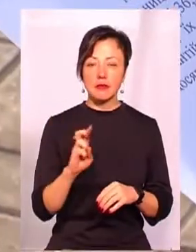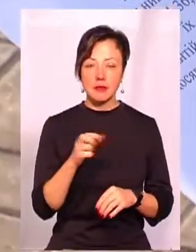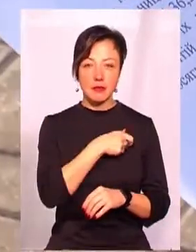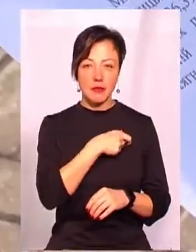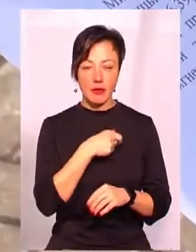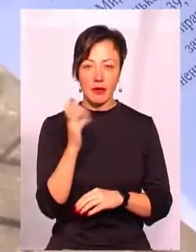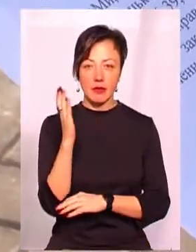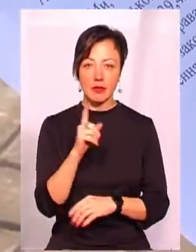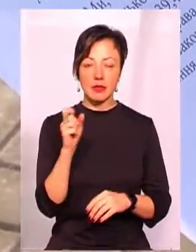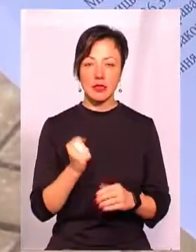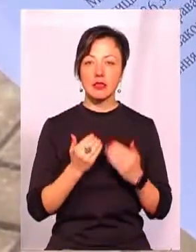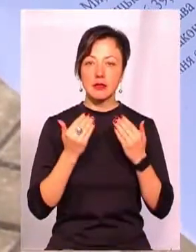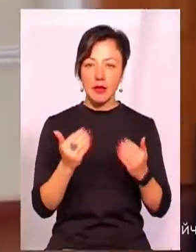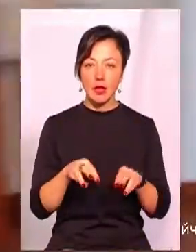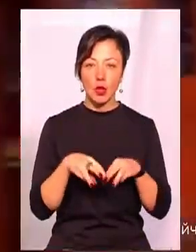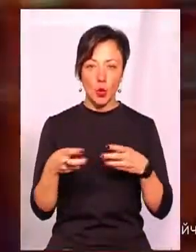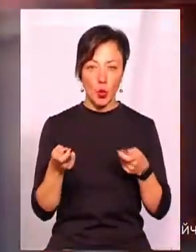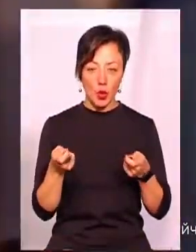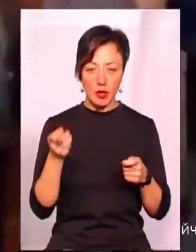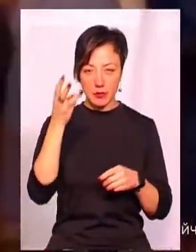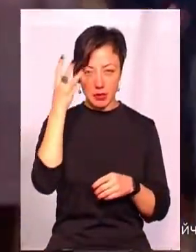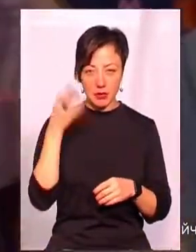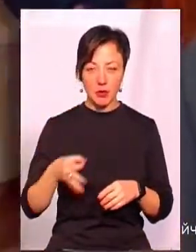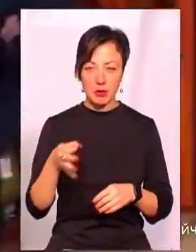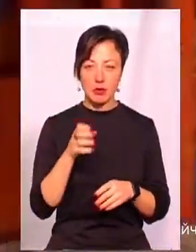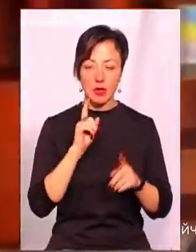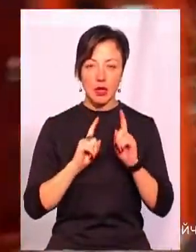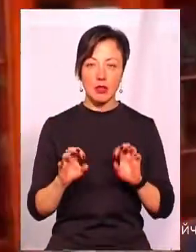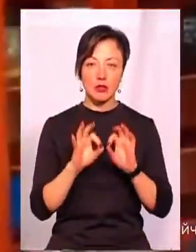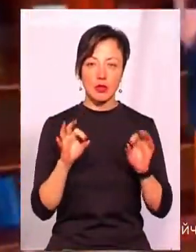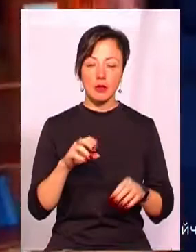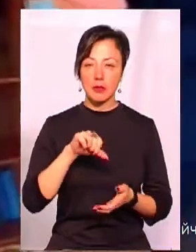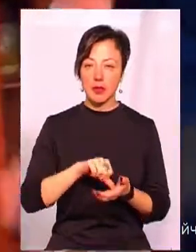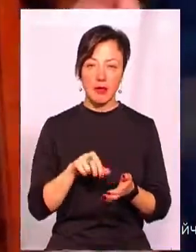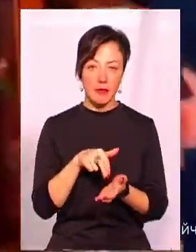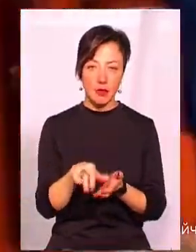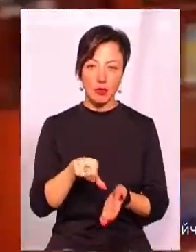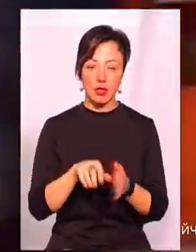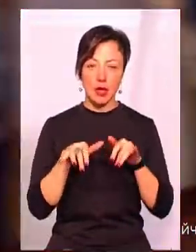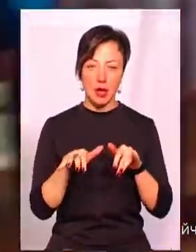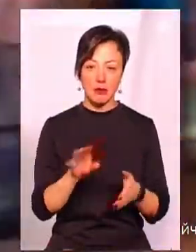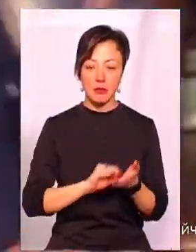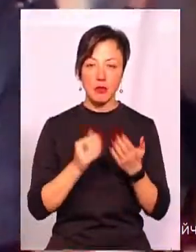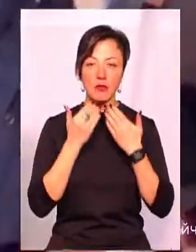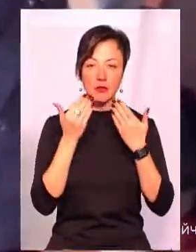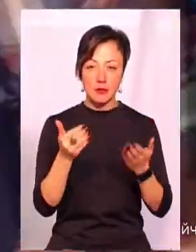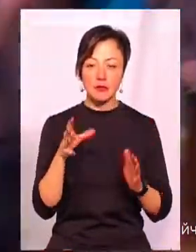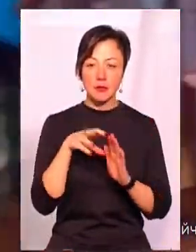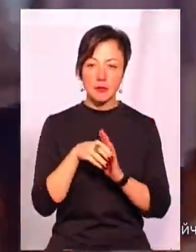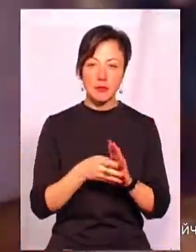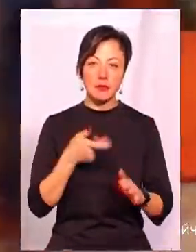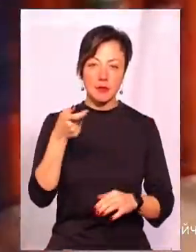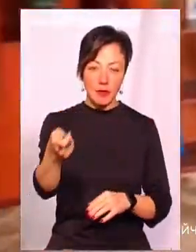депутати проголосують за звернення до уряду. Від Хмельницької обласної ради жоден представник не вийшов до учасників акції. Письмове звернення занесли